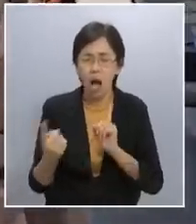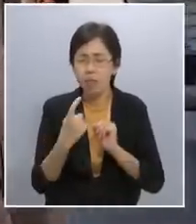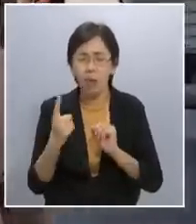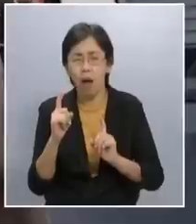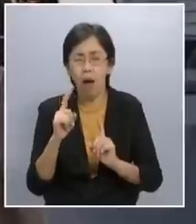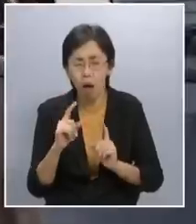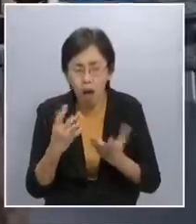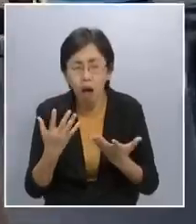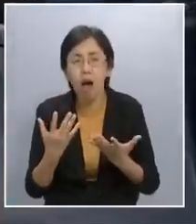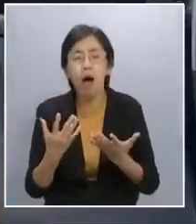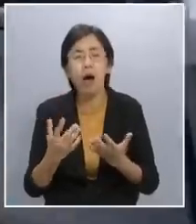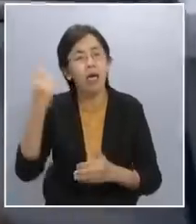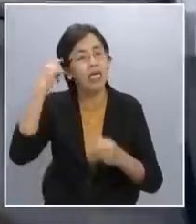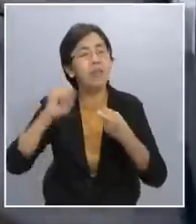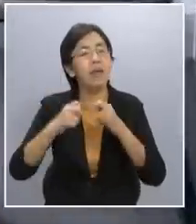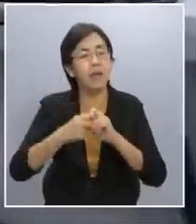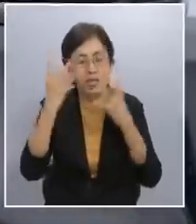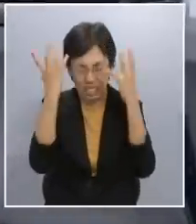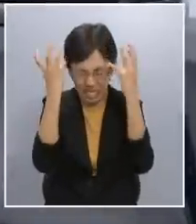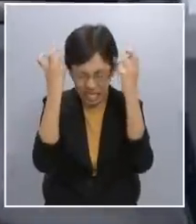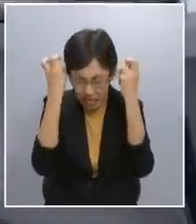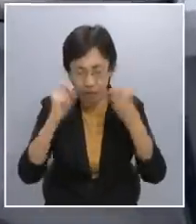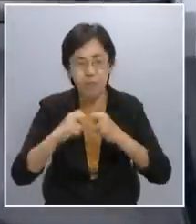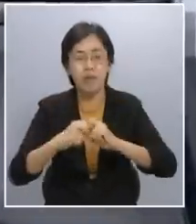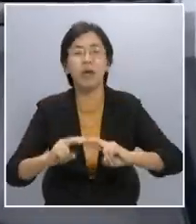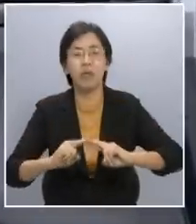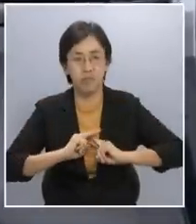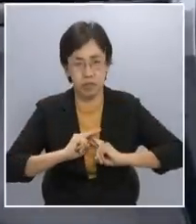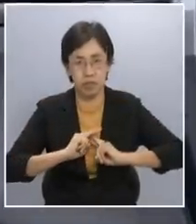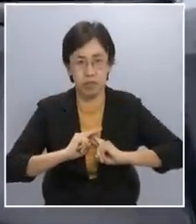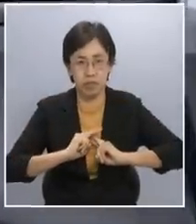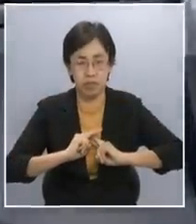เชื่อว่ามาจากปัญหาความเครียดส่วนตัวนะฮะลองฟังดูครับ